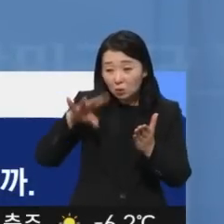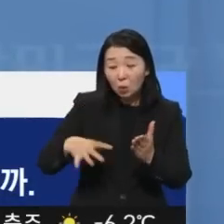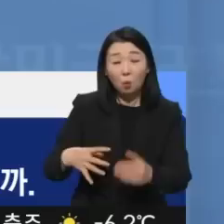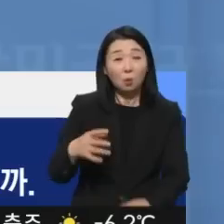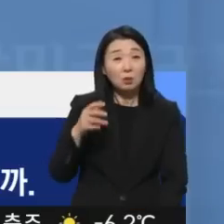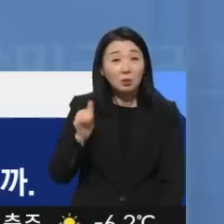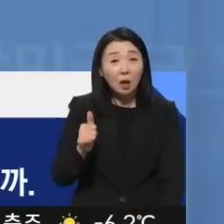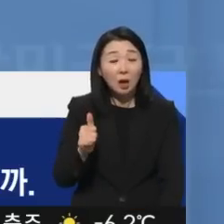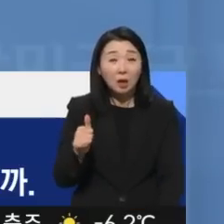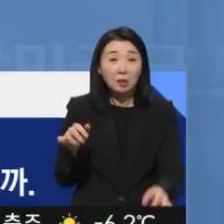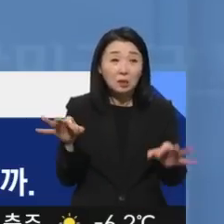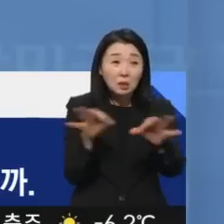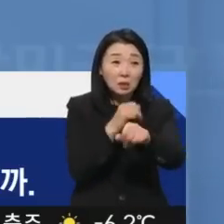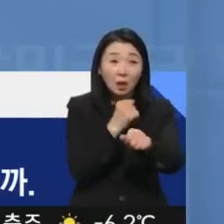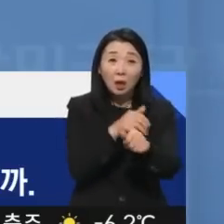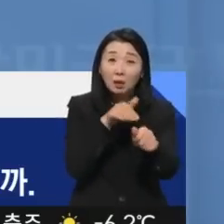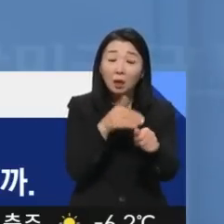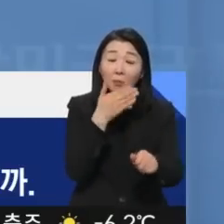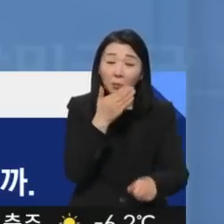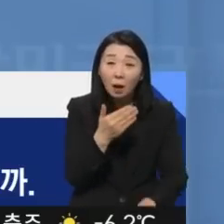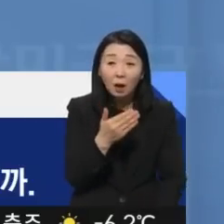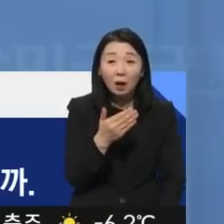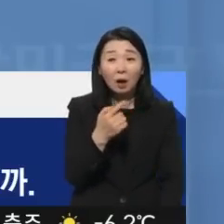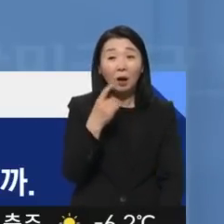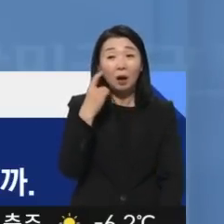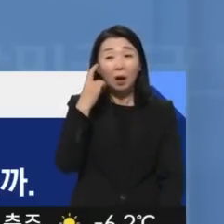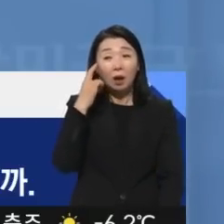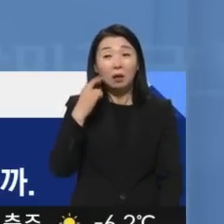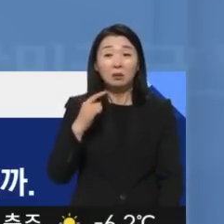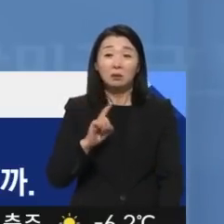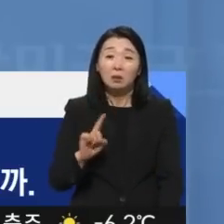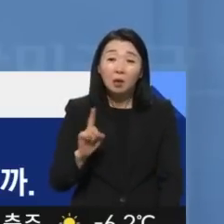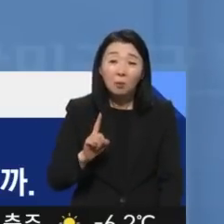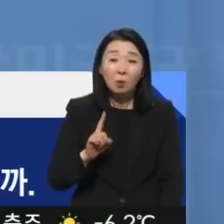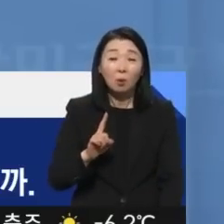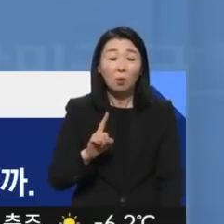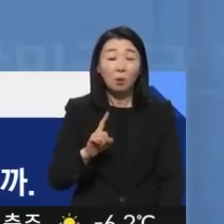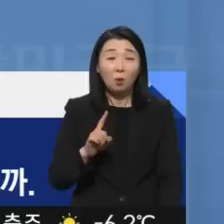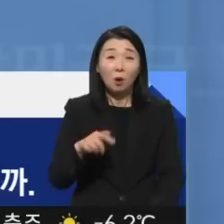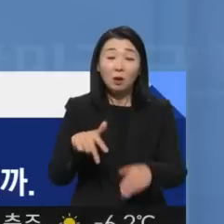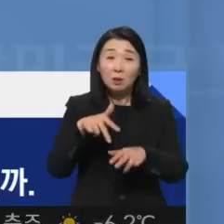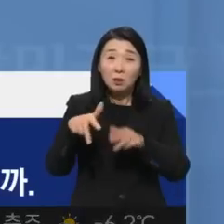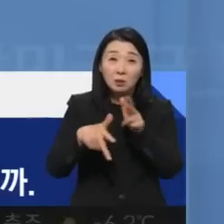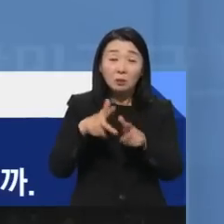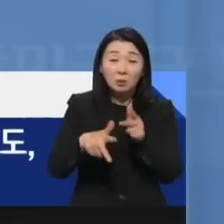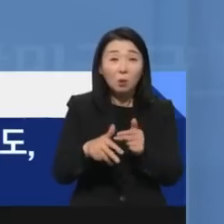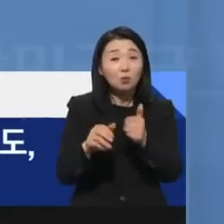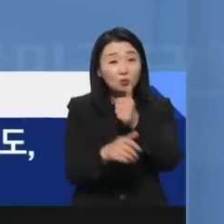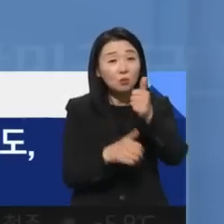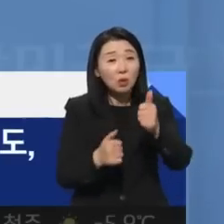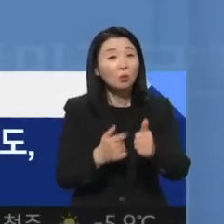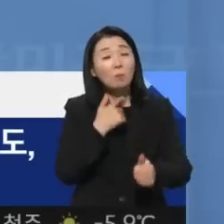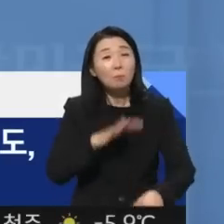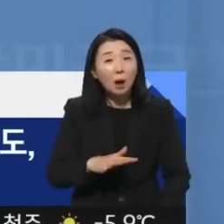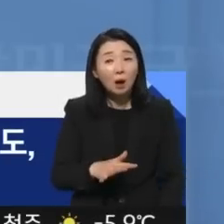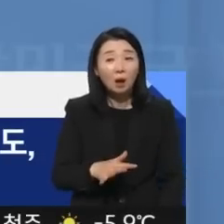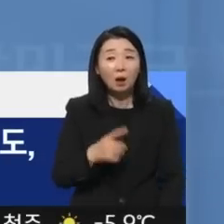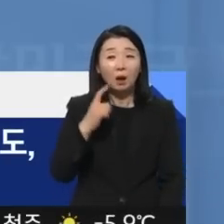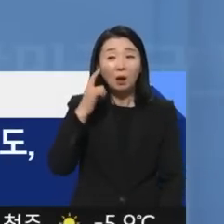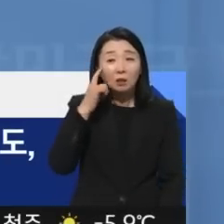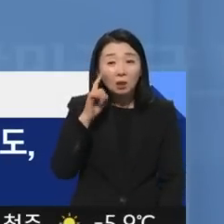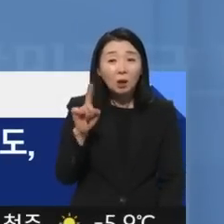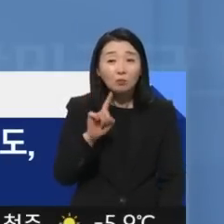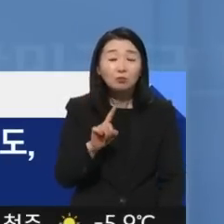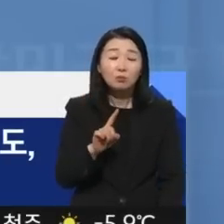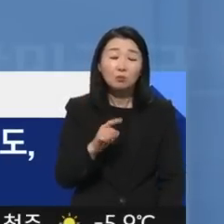해본 제가 어떻게 발전회사 인사에 개입할 수 있다는 말입니까? 제가 소위 말하는 무슨